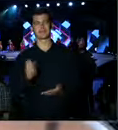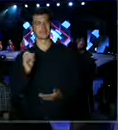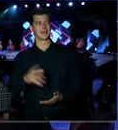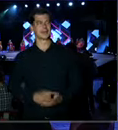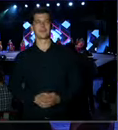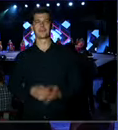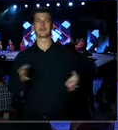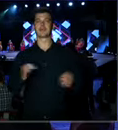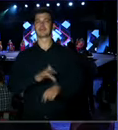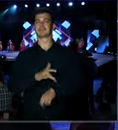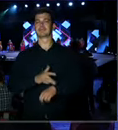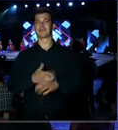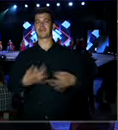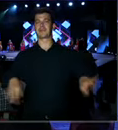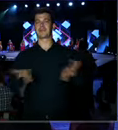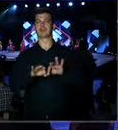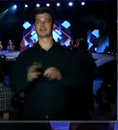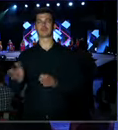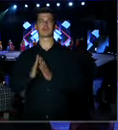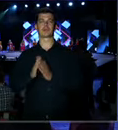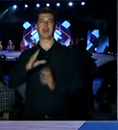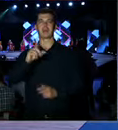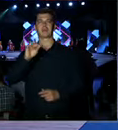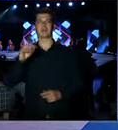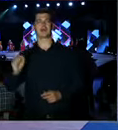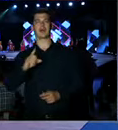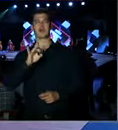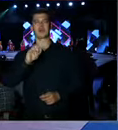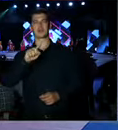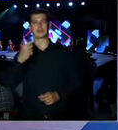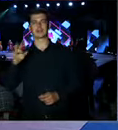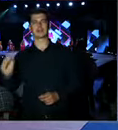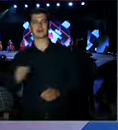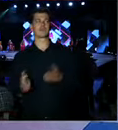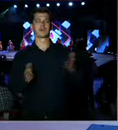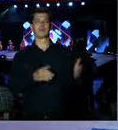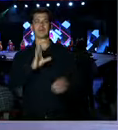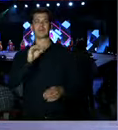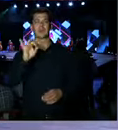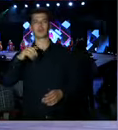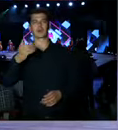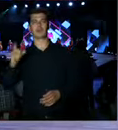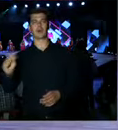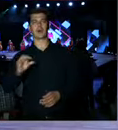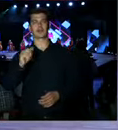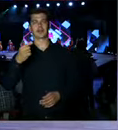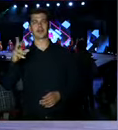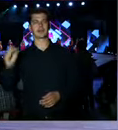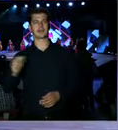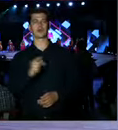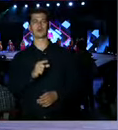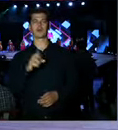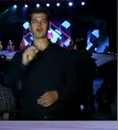Drodzy Państwo, czas na finał. Zapraszam na scenę panią Elżbietę Gozdecką i Bogumiłę Siedlecką-Goślicką z